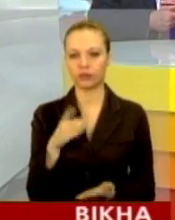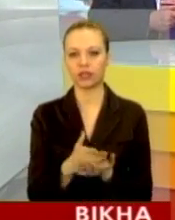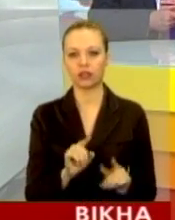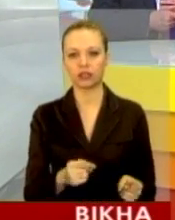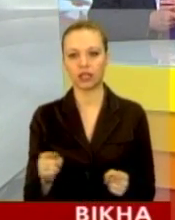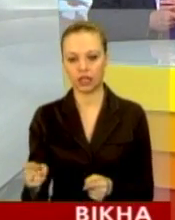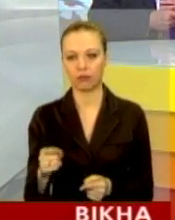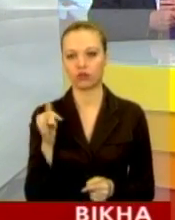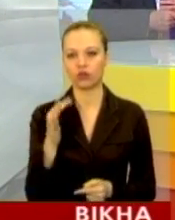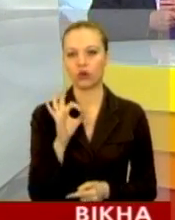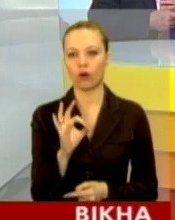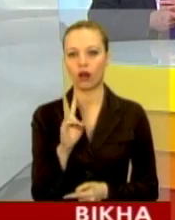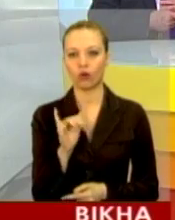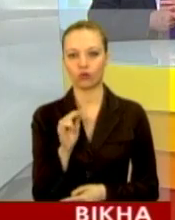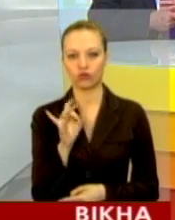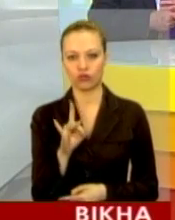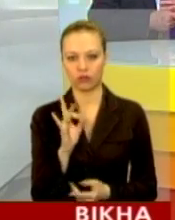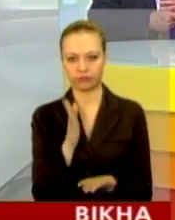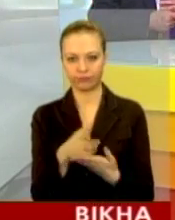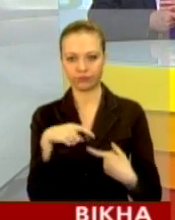затримані звідти Ольга Кучер.